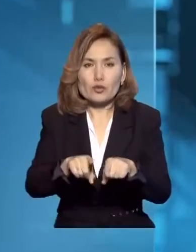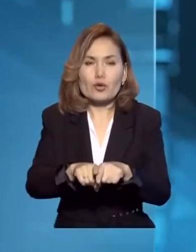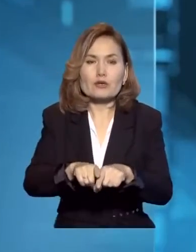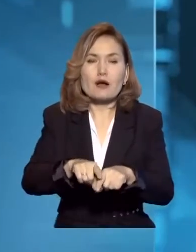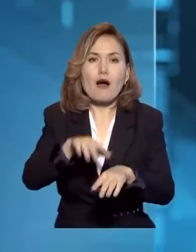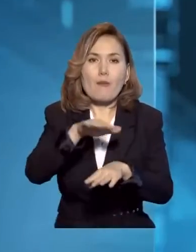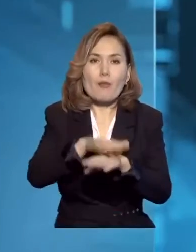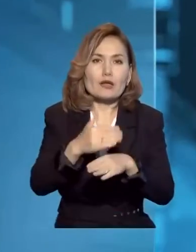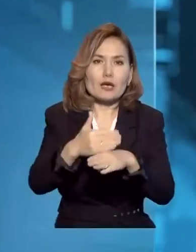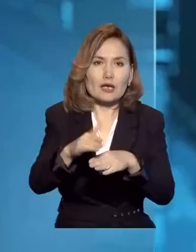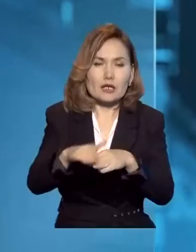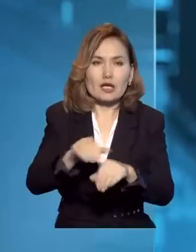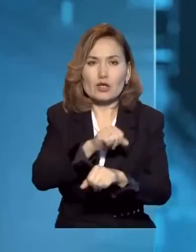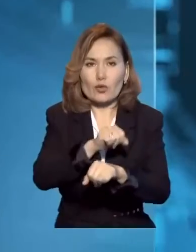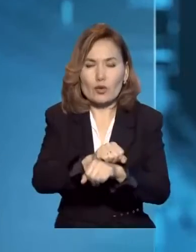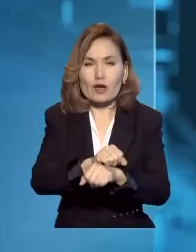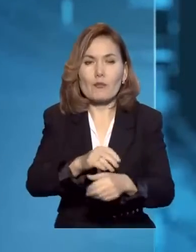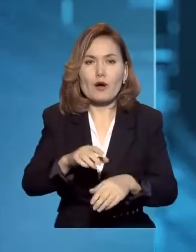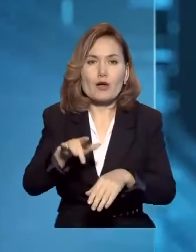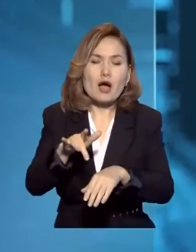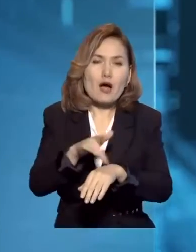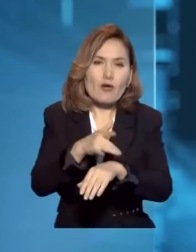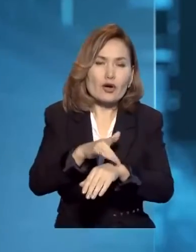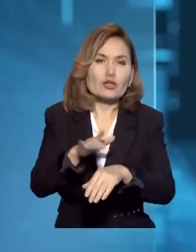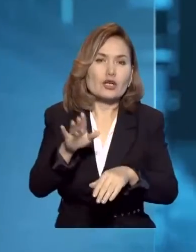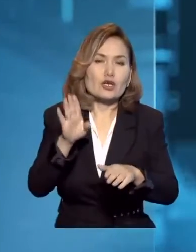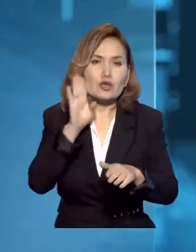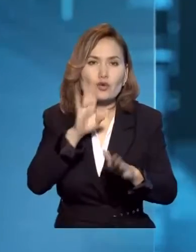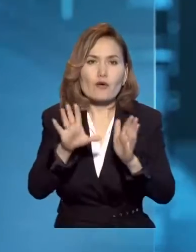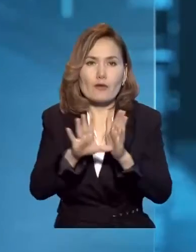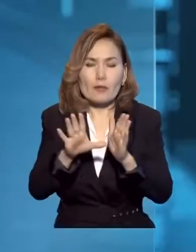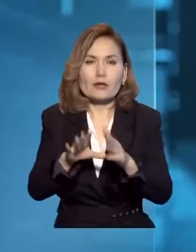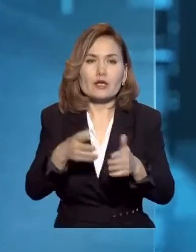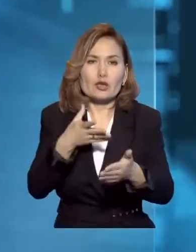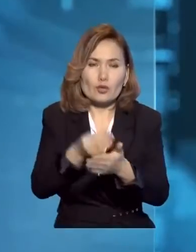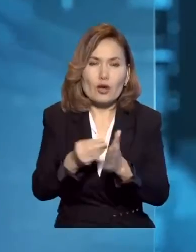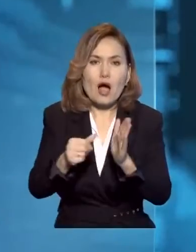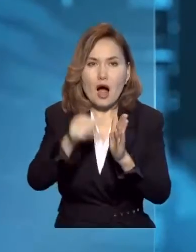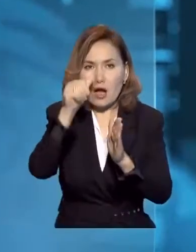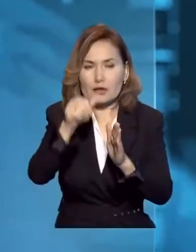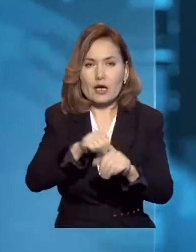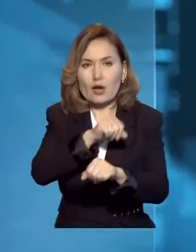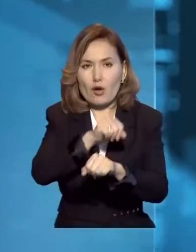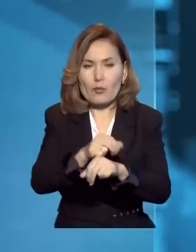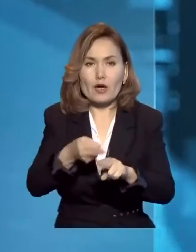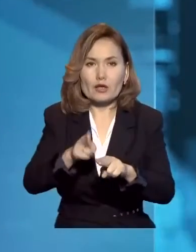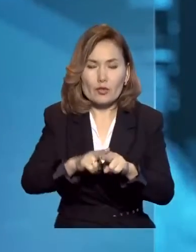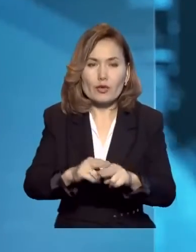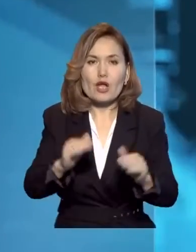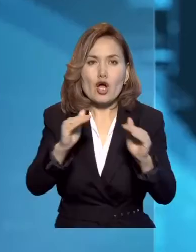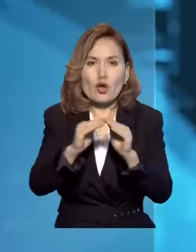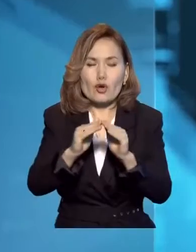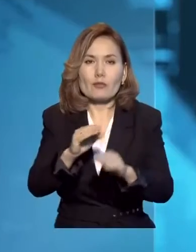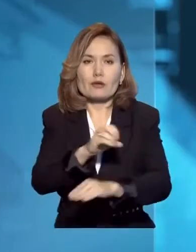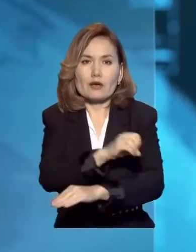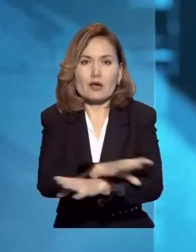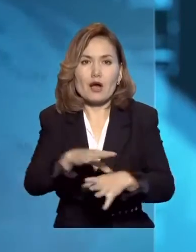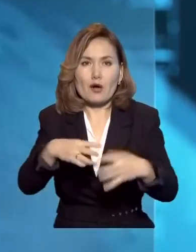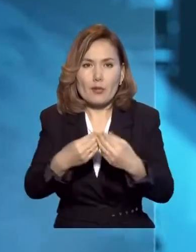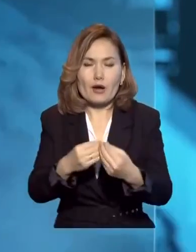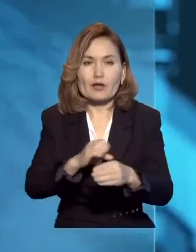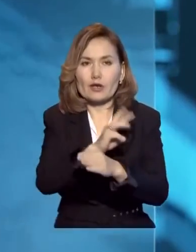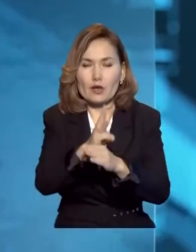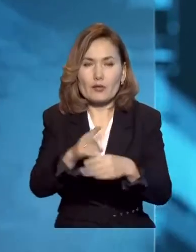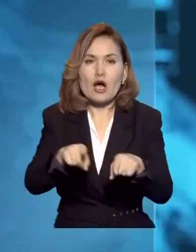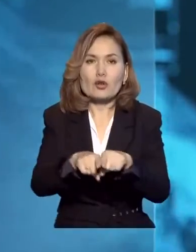көтеруге мораторий енгізіледі. Алтайға әлеуметтік жағдайы нашар топтар үшін баспананы жалға алу құнын субсидиялау қарастырылады. Денсаулық сақтау және